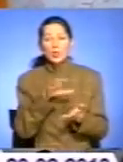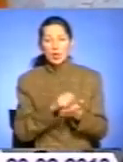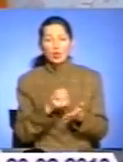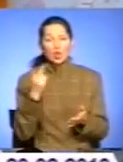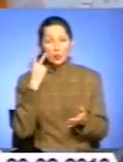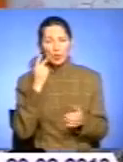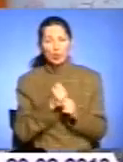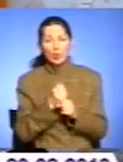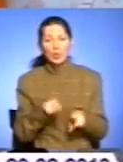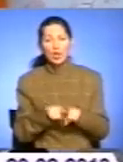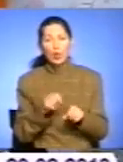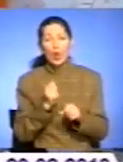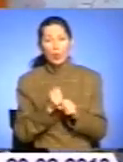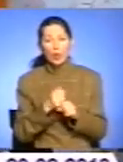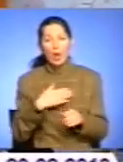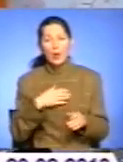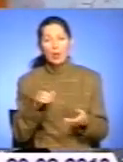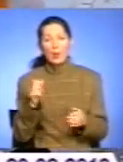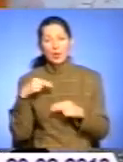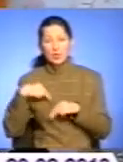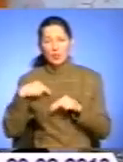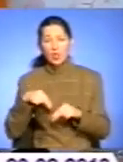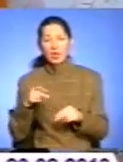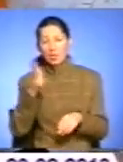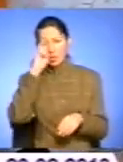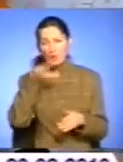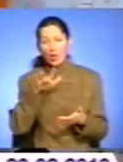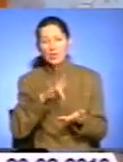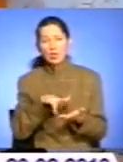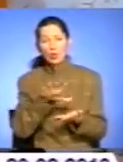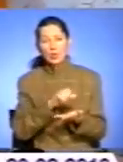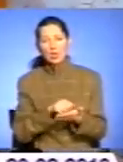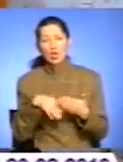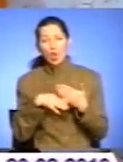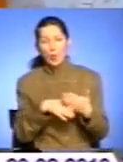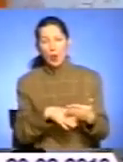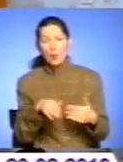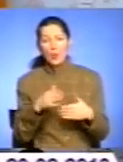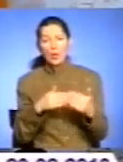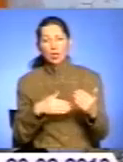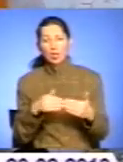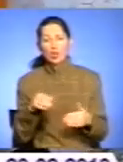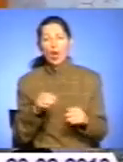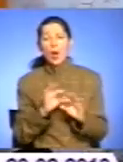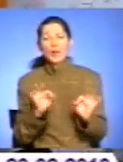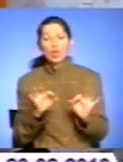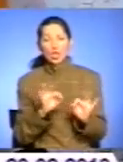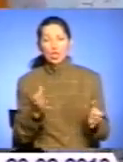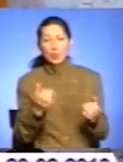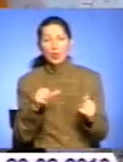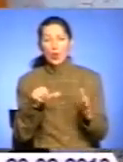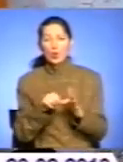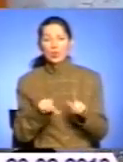таку роботу, а ми, працівники Державного центру зайнятості, і допомагаємо і практично, і методично, беремо участь у